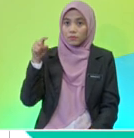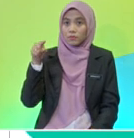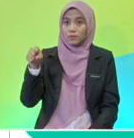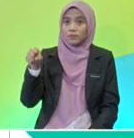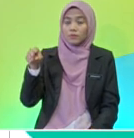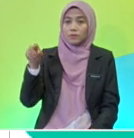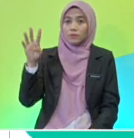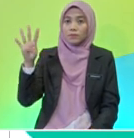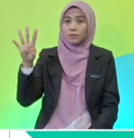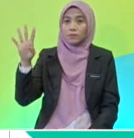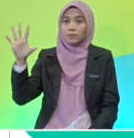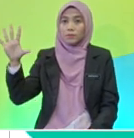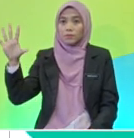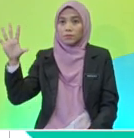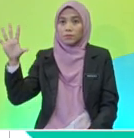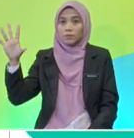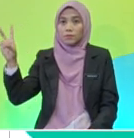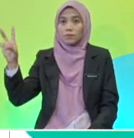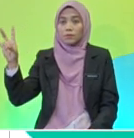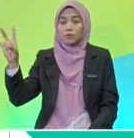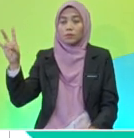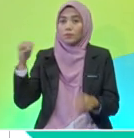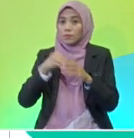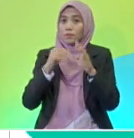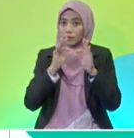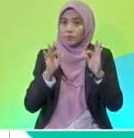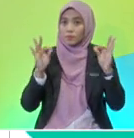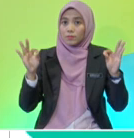457 oke oke